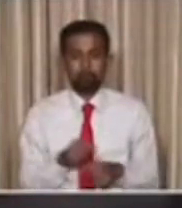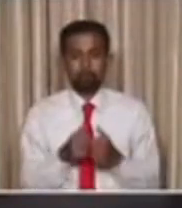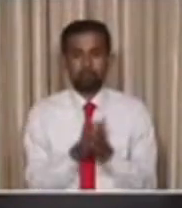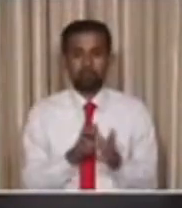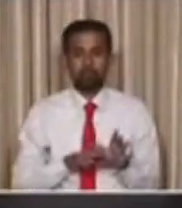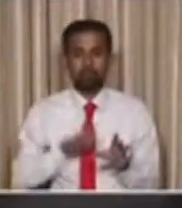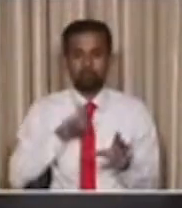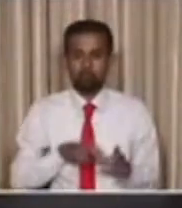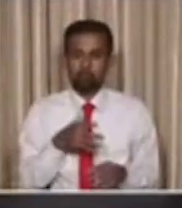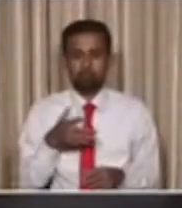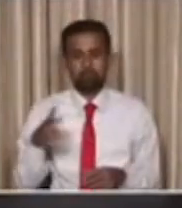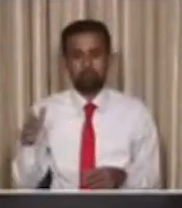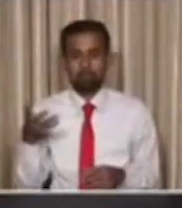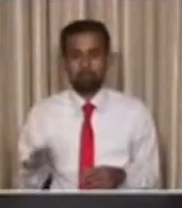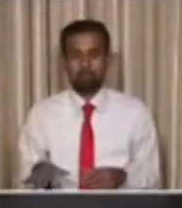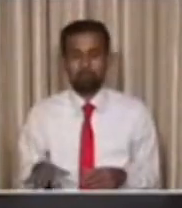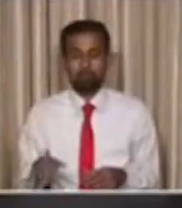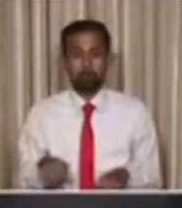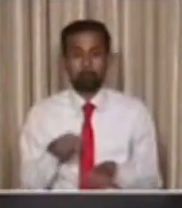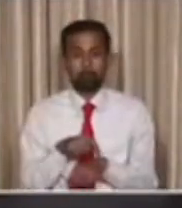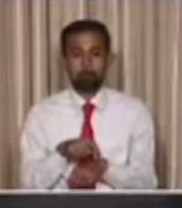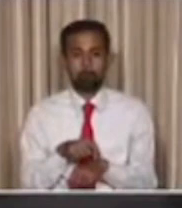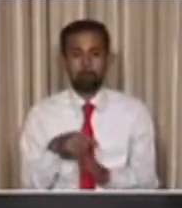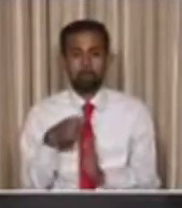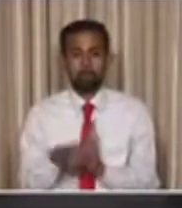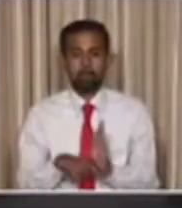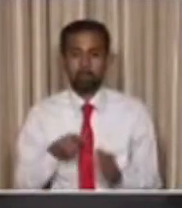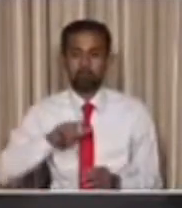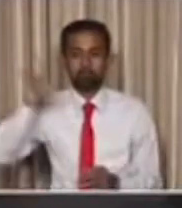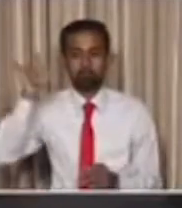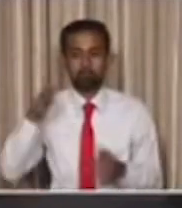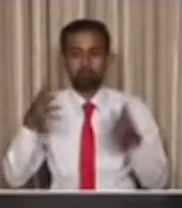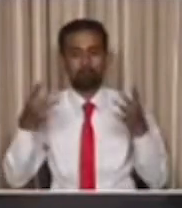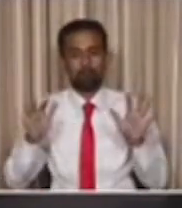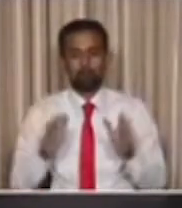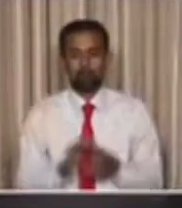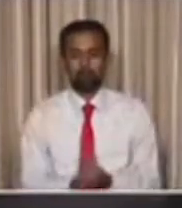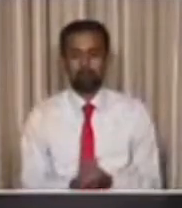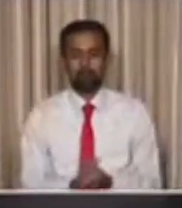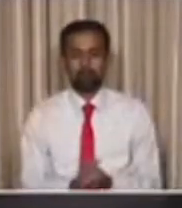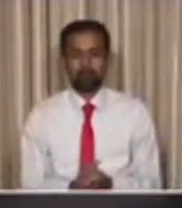අස්සලා විතරක් නෙමෙයි මේ වෙනකොට රටනුත් පිටත් වෙලා ගිහිල්ලා. එකොට